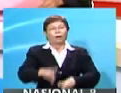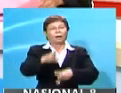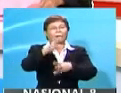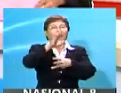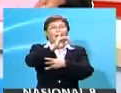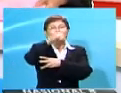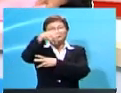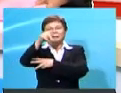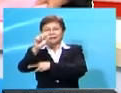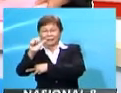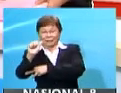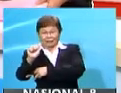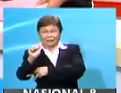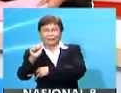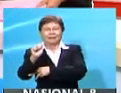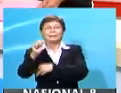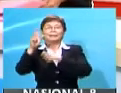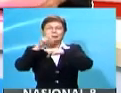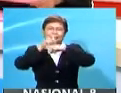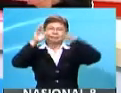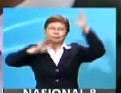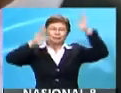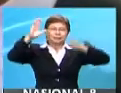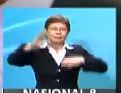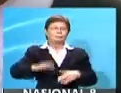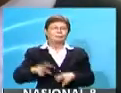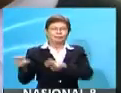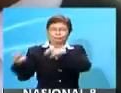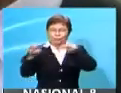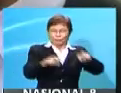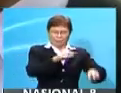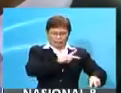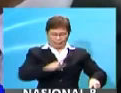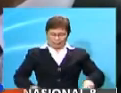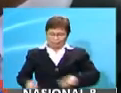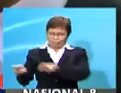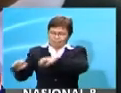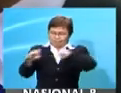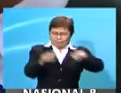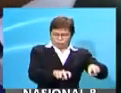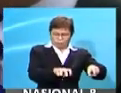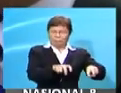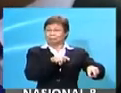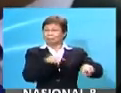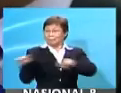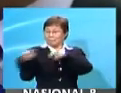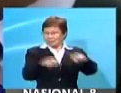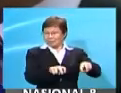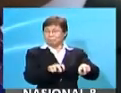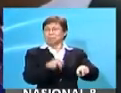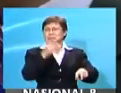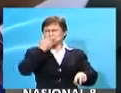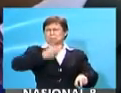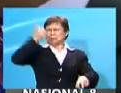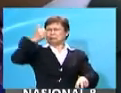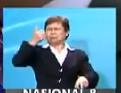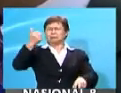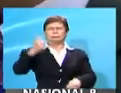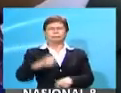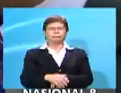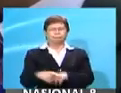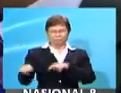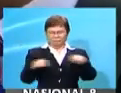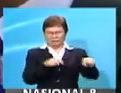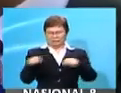tinggi di negara ini pemindahan dua Kementerian ini merupakan satu perkara yang saya rasa lebih bijak ya Dan saya rasa